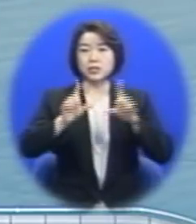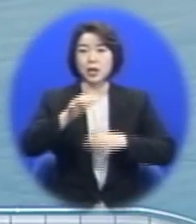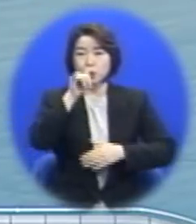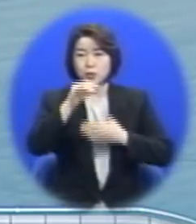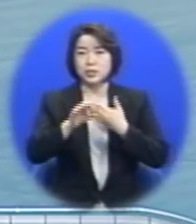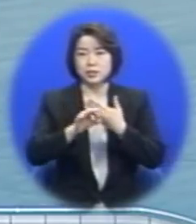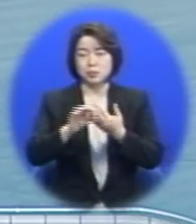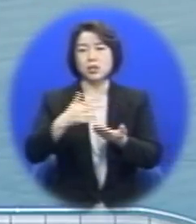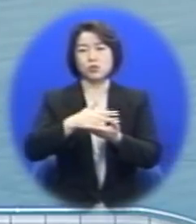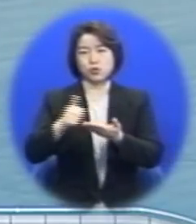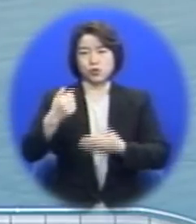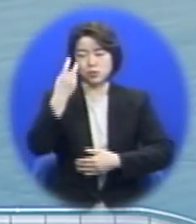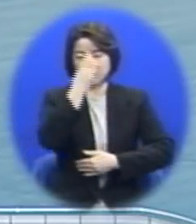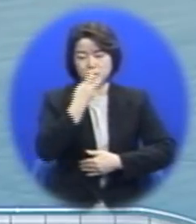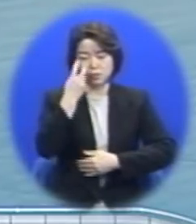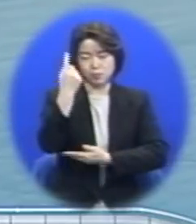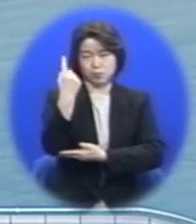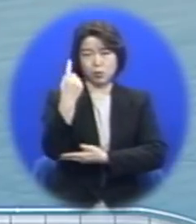지키십니다.